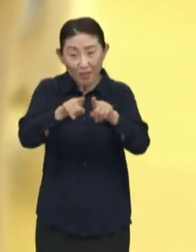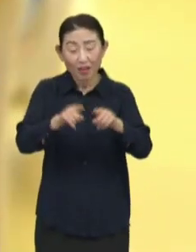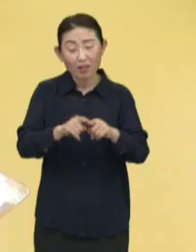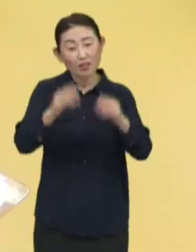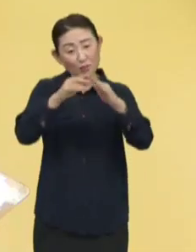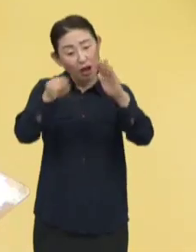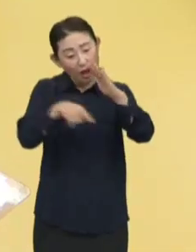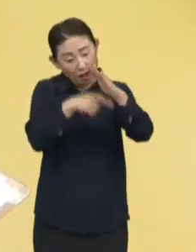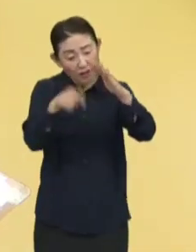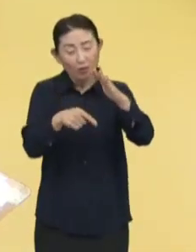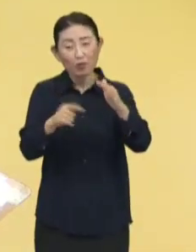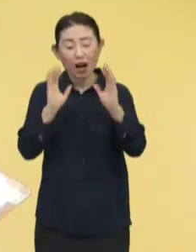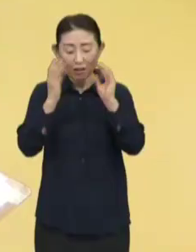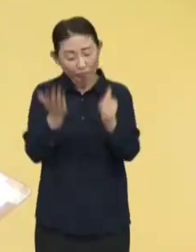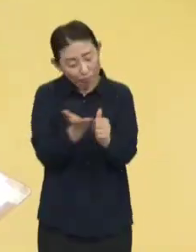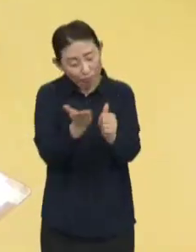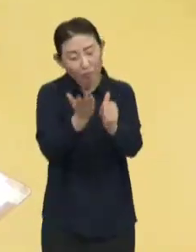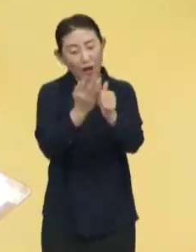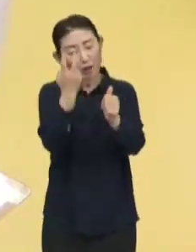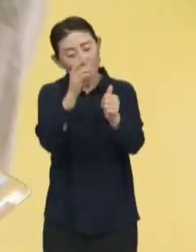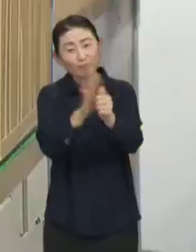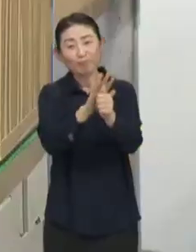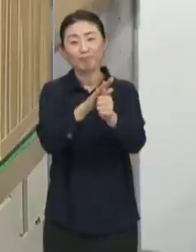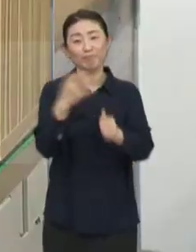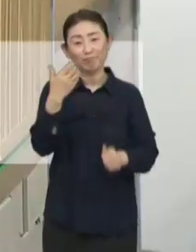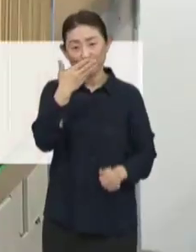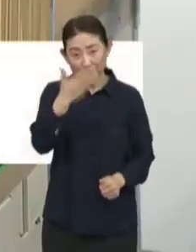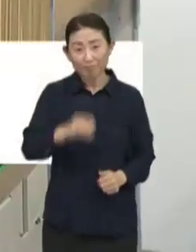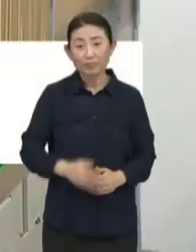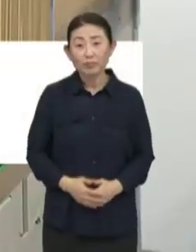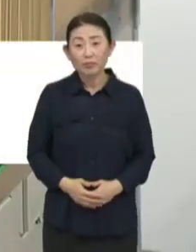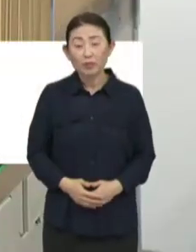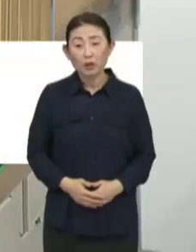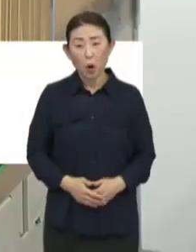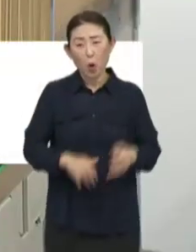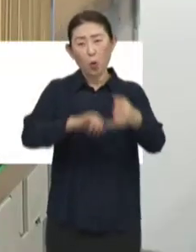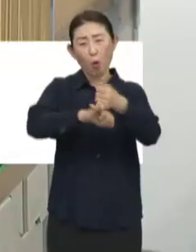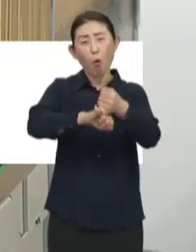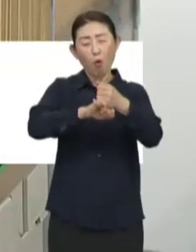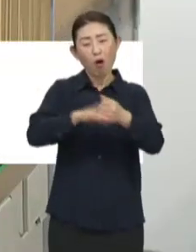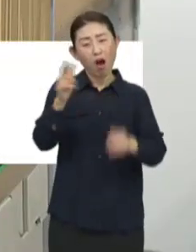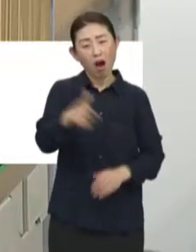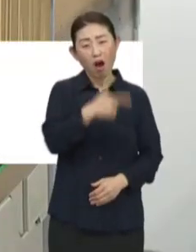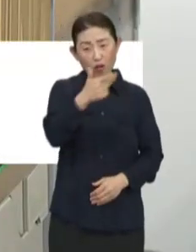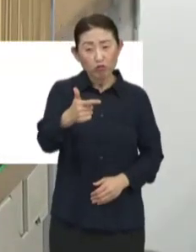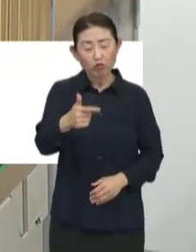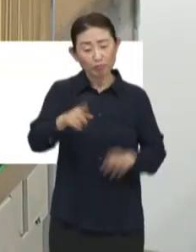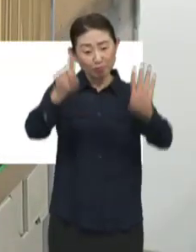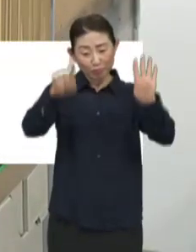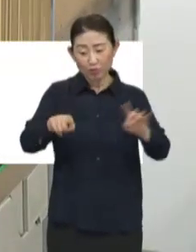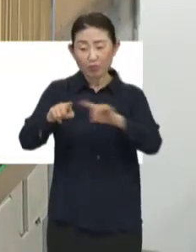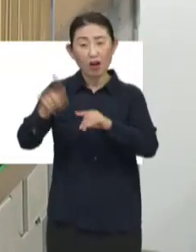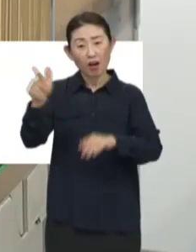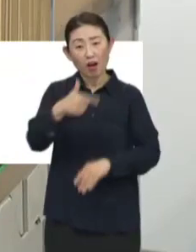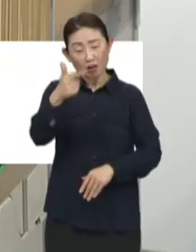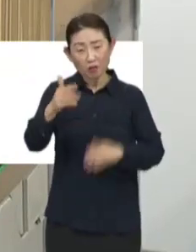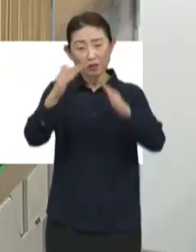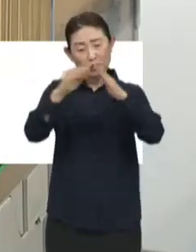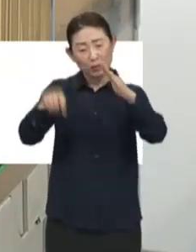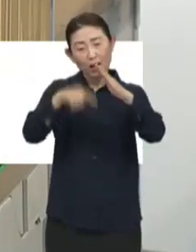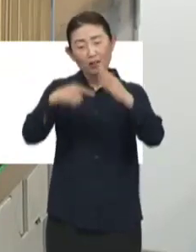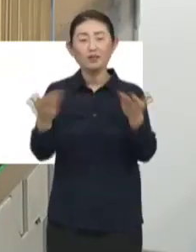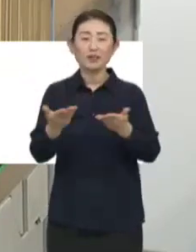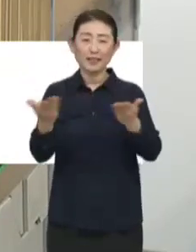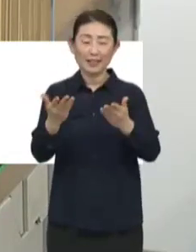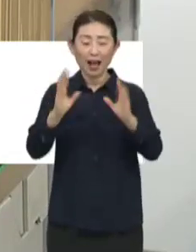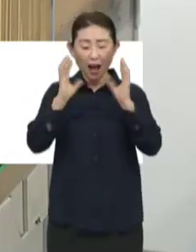환경을 만들어주겠다는 취지입니다. 그래도 의무적으로 사용할 수 있으면은 집에서 아기와 함께 어쨌든